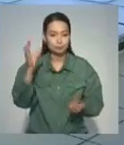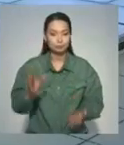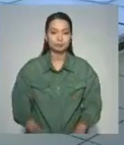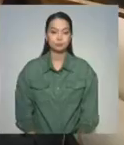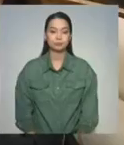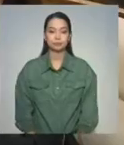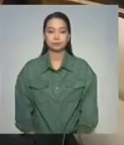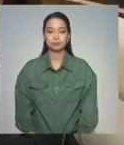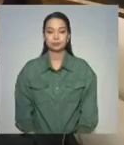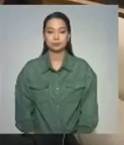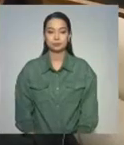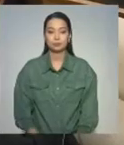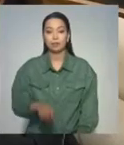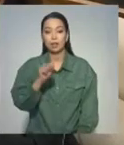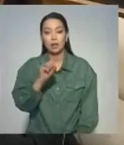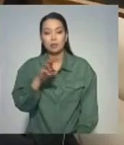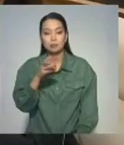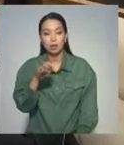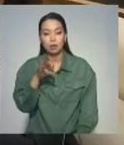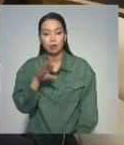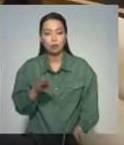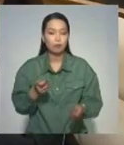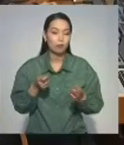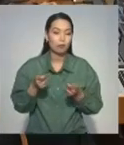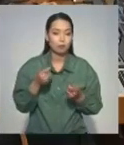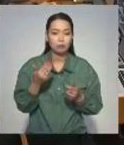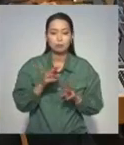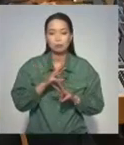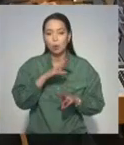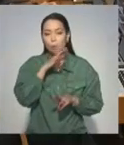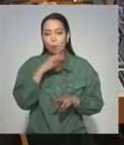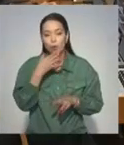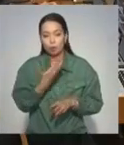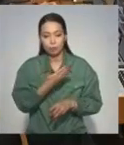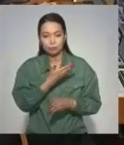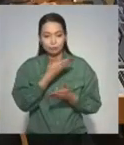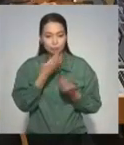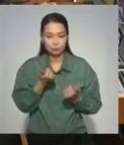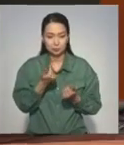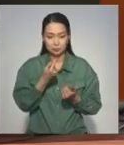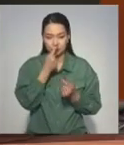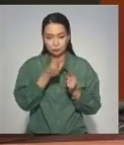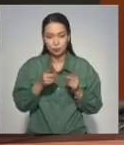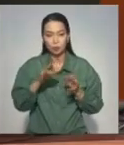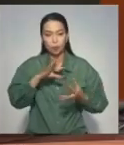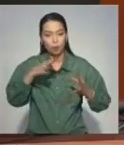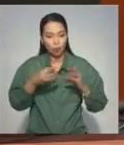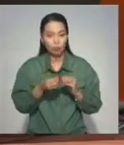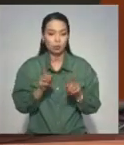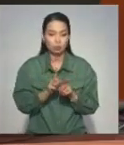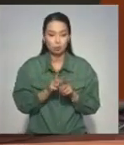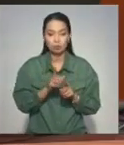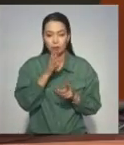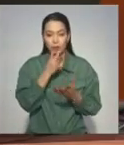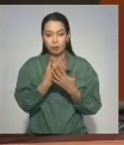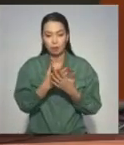айтады. Алихан Смаилов үкіметті басқарғанына көп болған жоқ. Яғни министрлер кабинеті мардымды нәтиже көрсетуге уақыт тапшы болды. Сондықтан